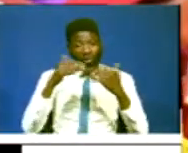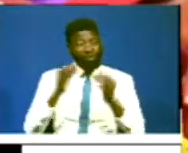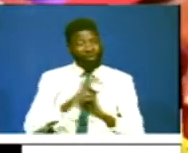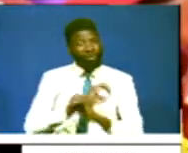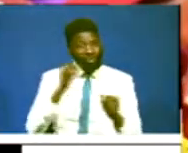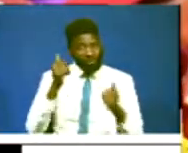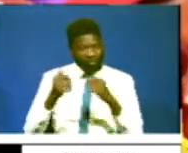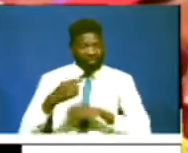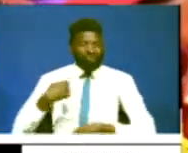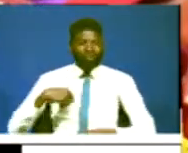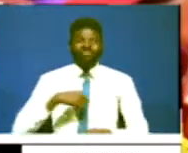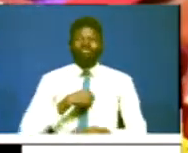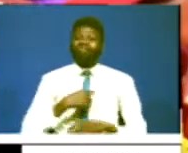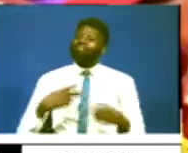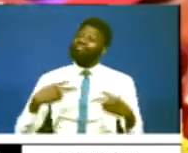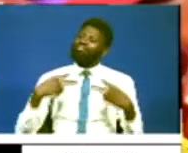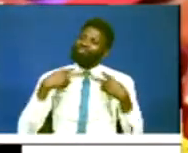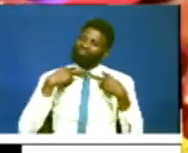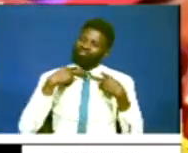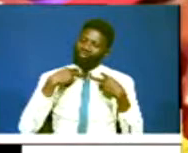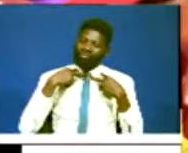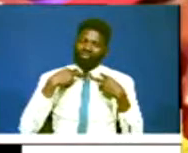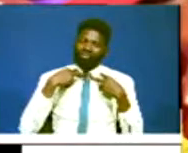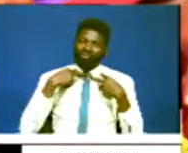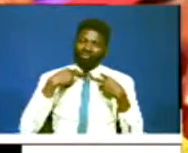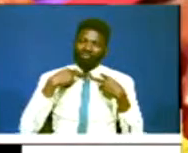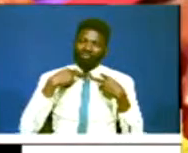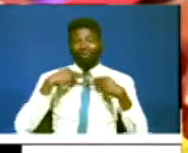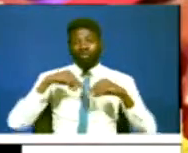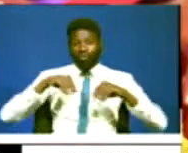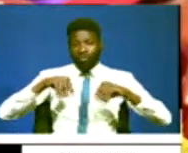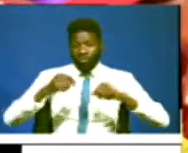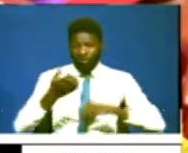Tukakwama. Unga ikatoka 90 shillings mpaka 2.